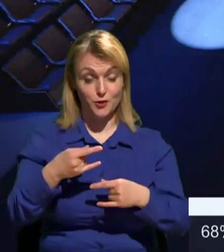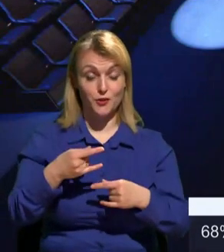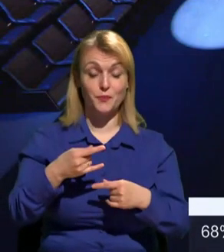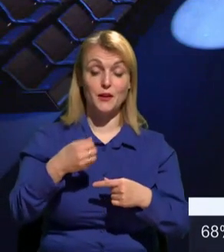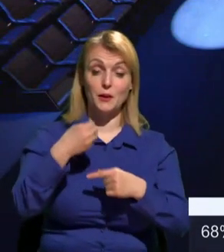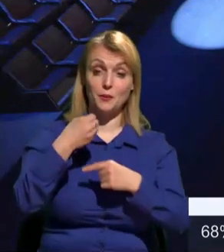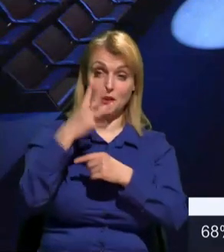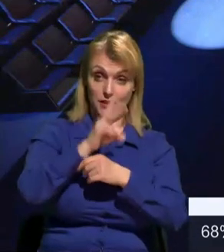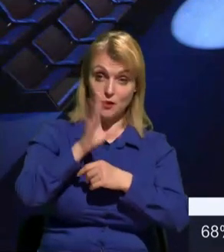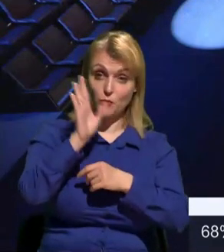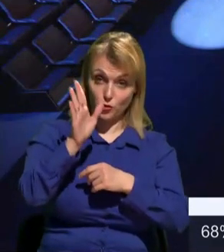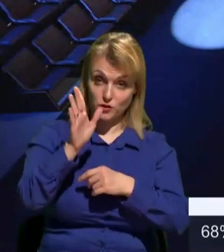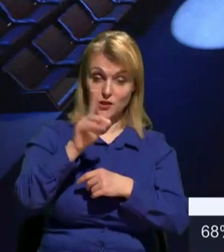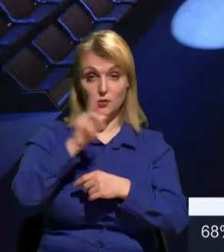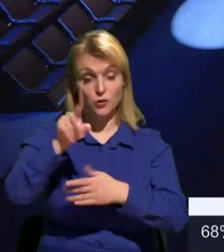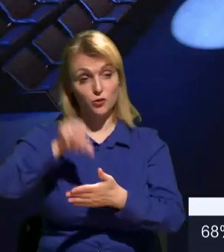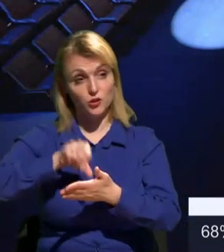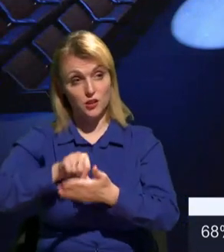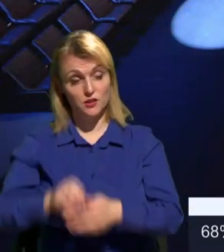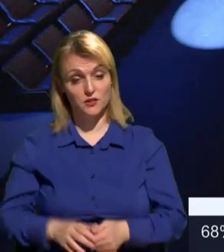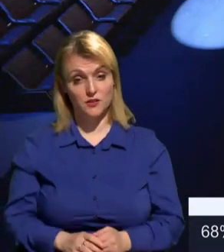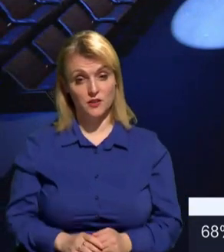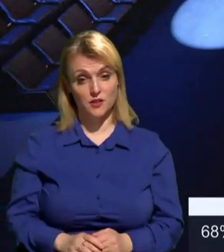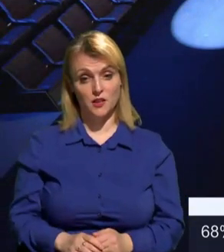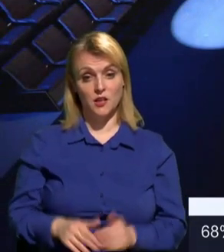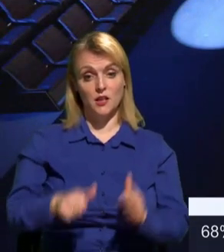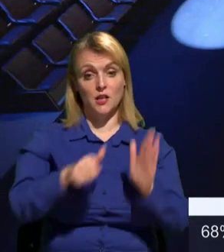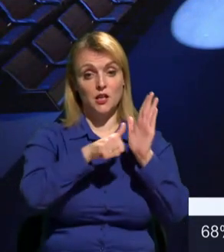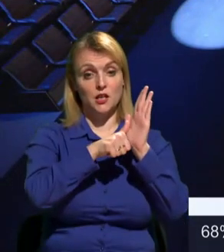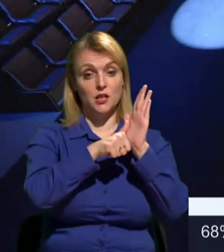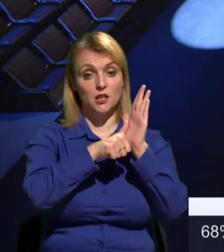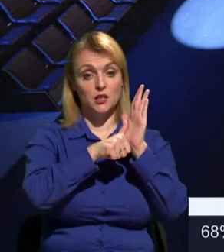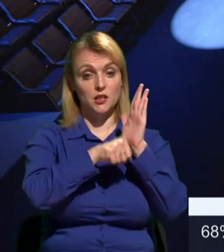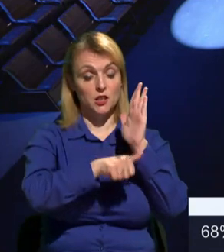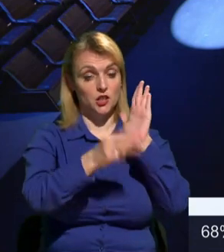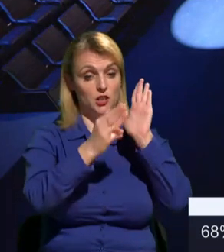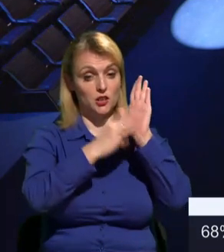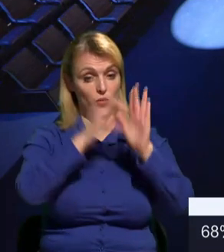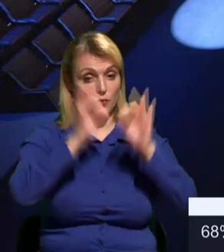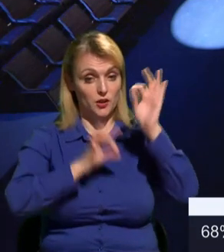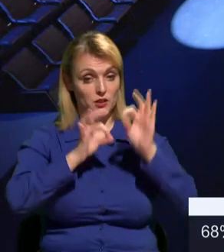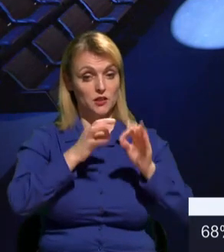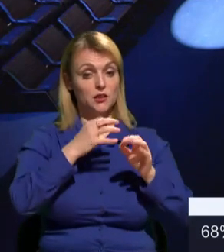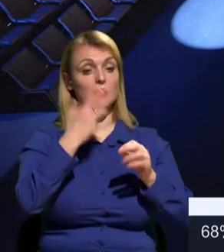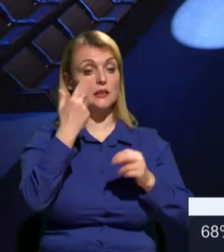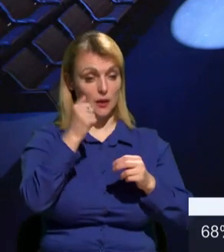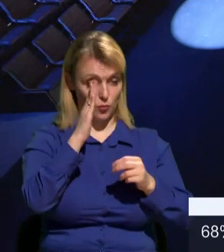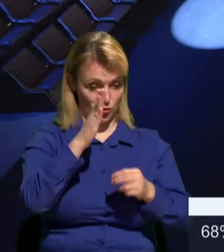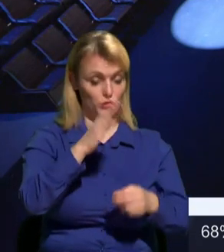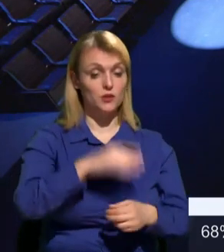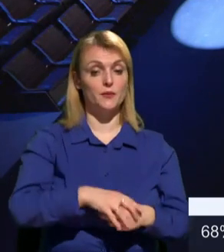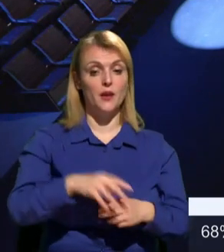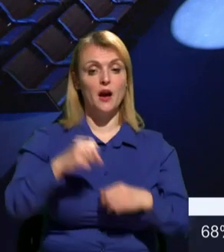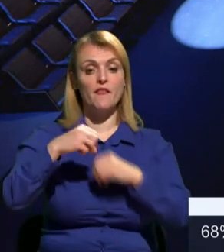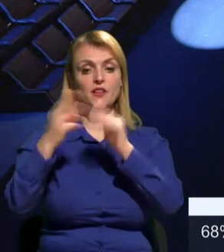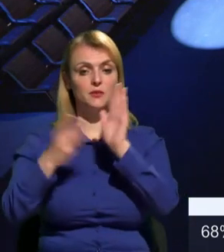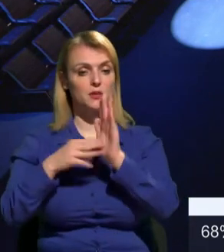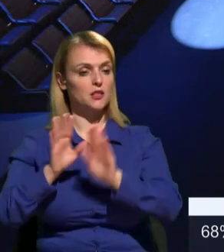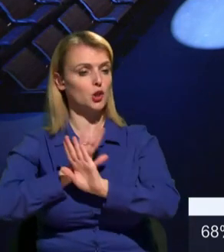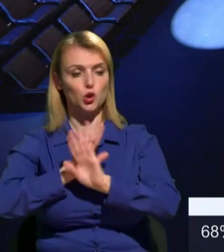Și datele arată în felul următor. 68% spun că vor merge, 18 spun că nu